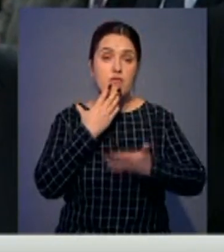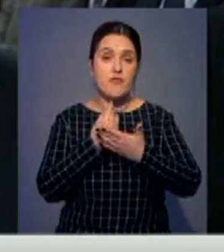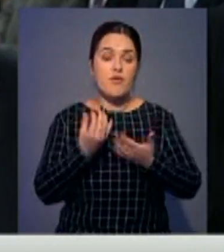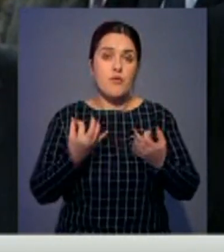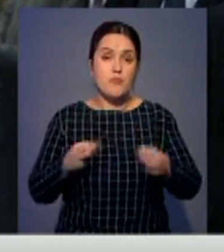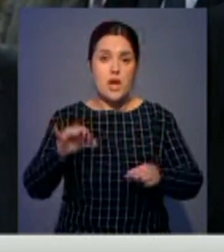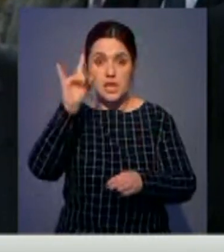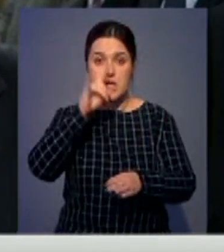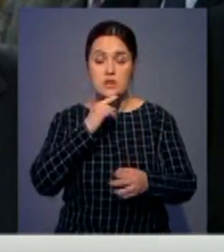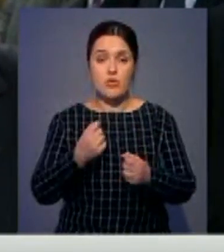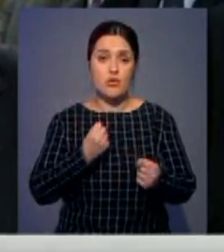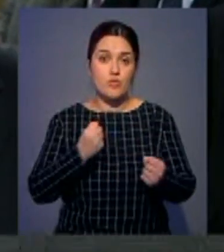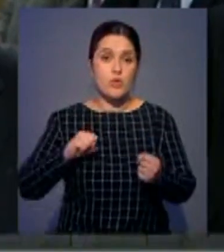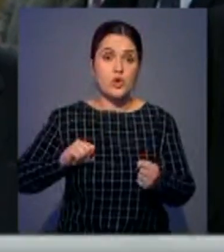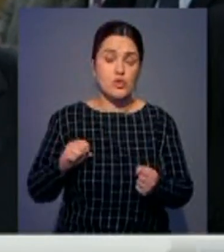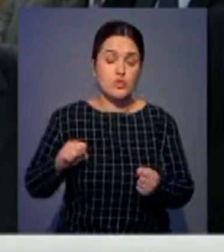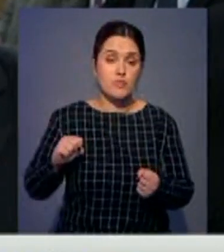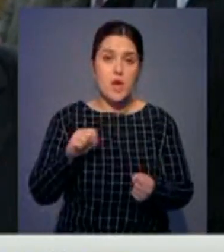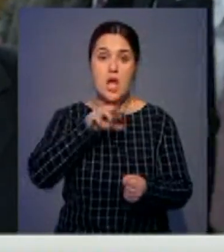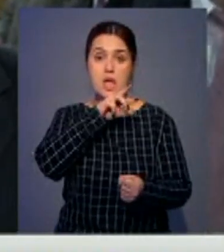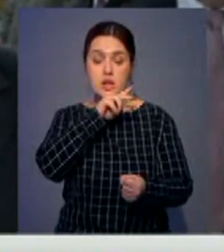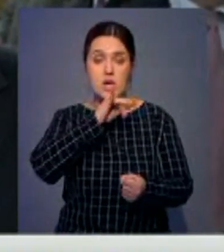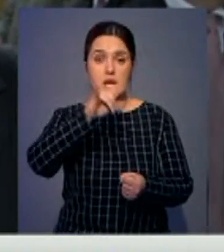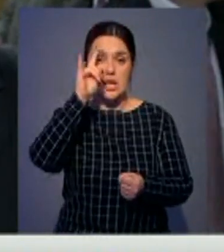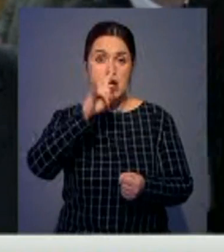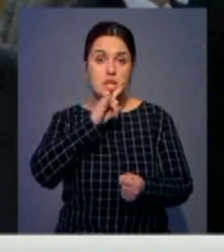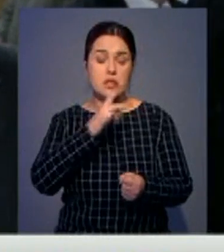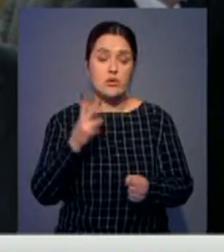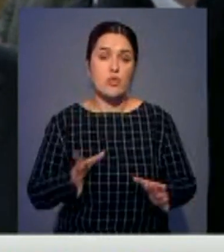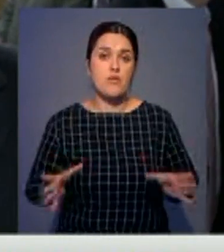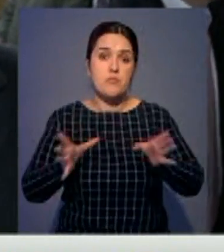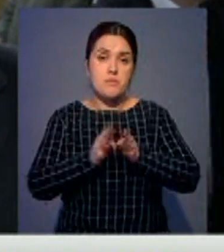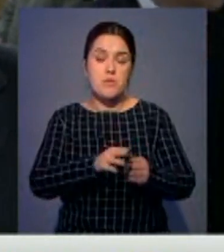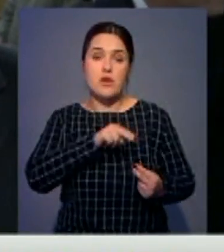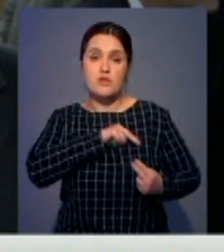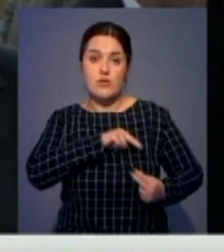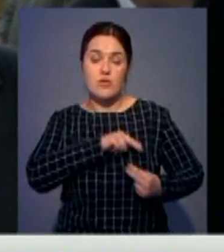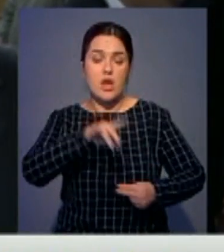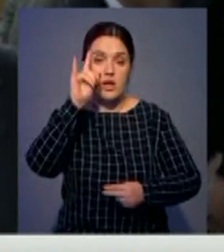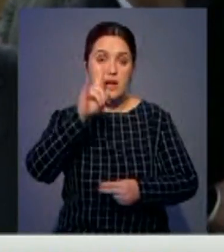хочу пожелать укрепления дружбы между нашими странами, усиления сотрудничества между республиками, а